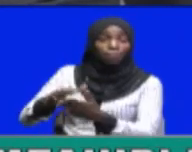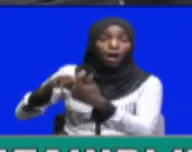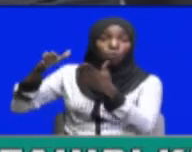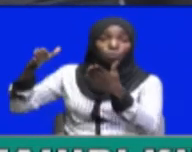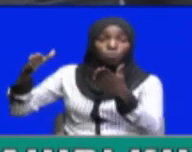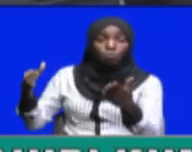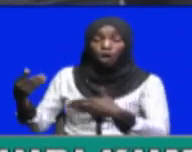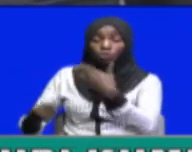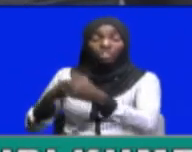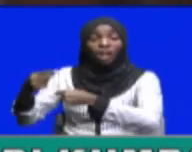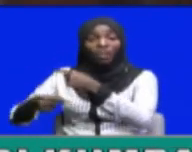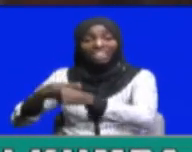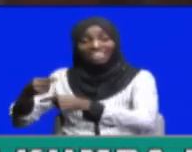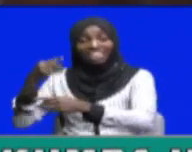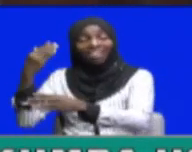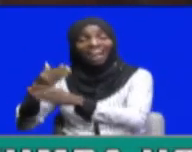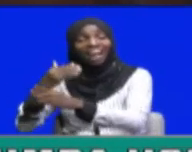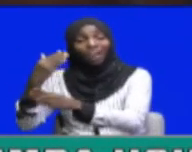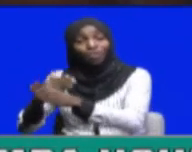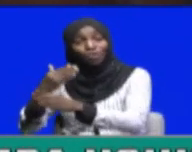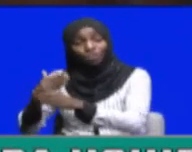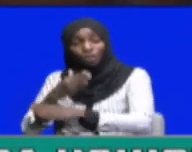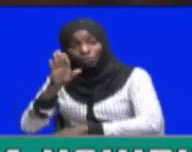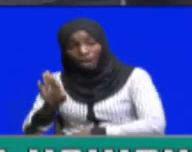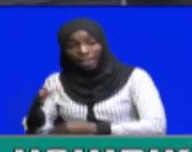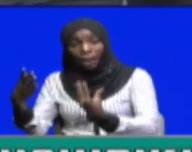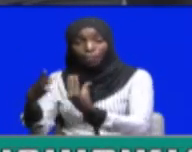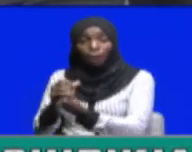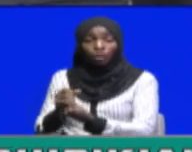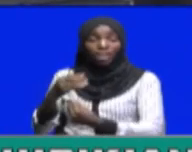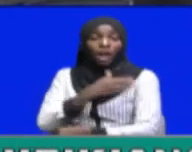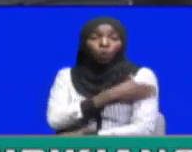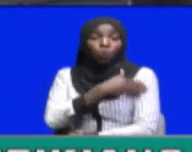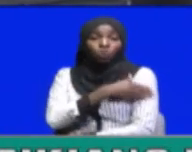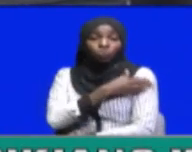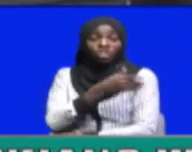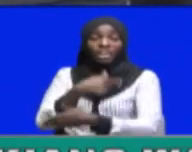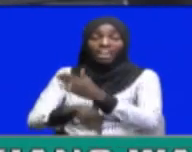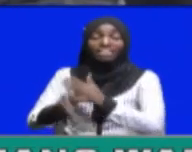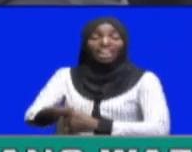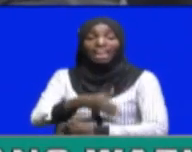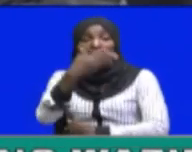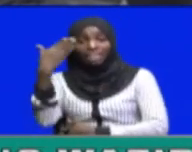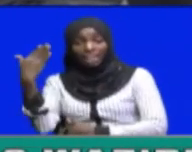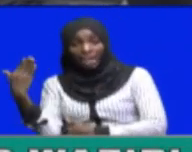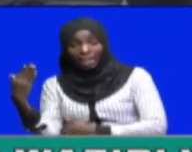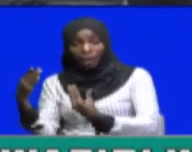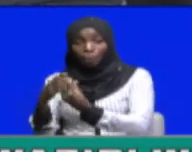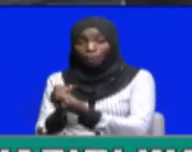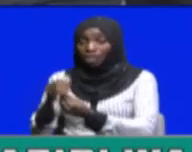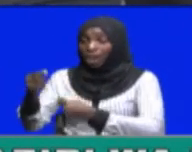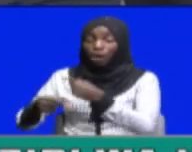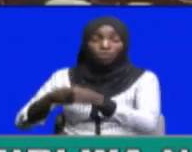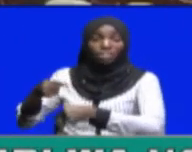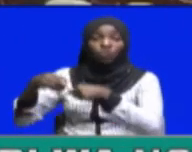kutokana na utendaji kazi na uzoefu alionao waziri huyo, ukiwemo uzoefu wa utumishi serikalini pamoja na ule wa ndani ya bunge la Jamhuri ya Muungano